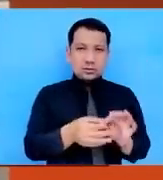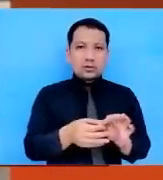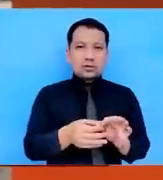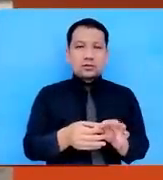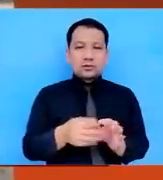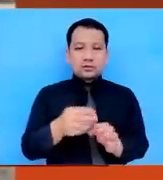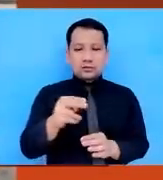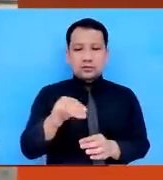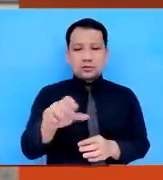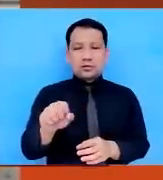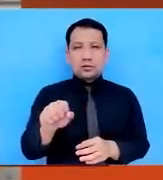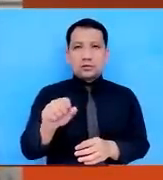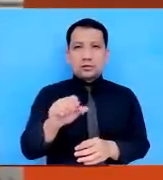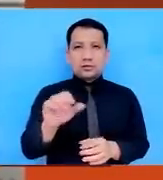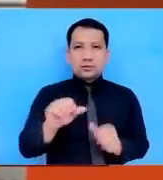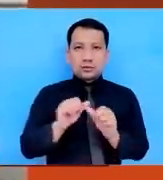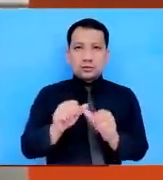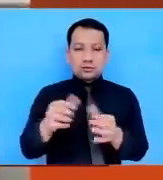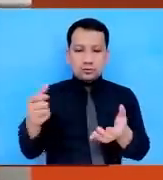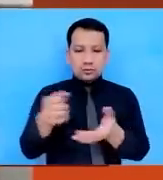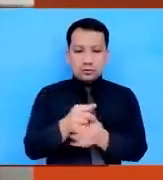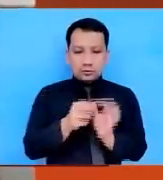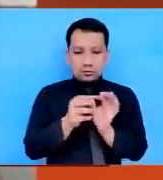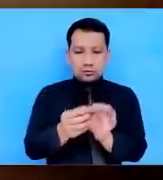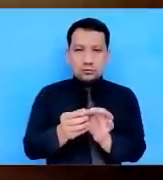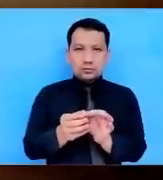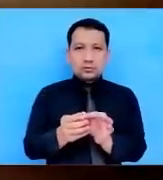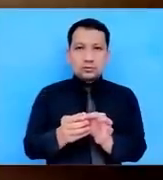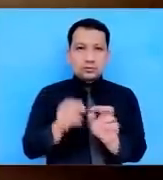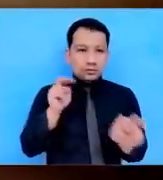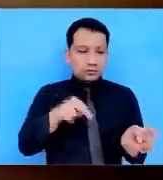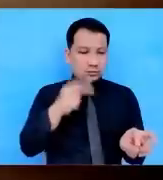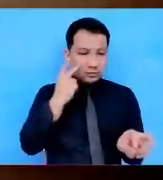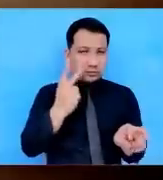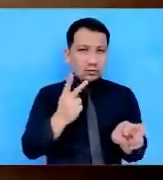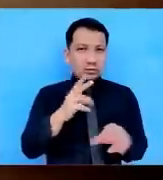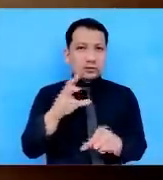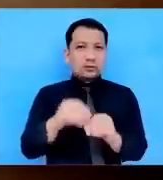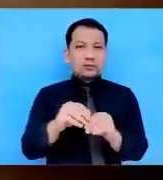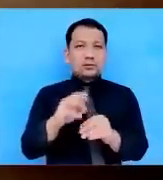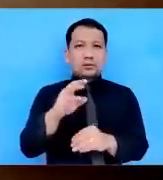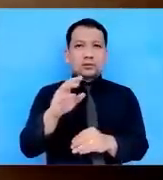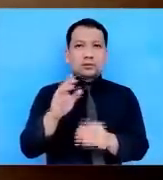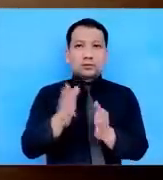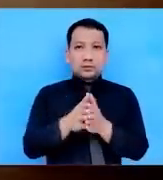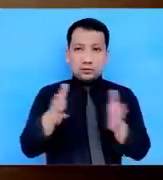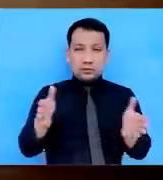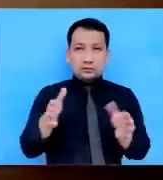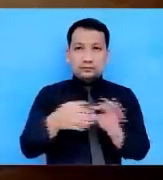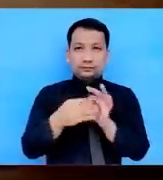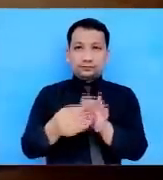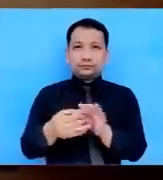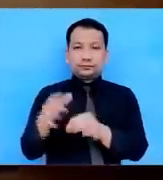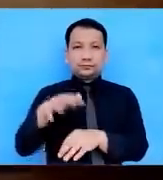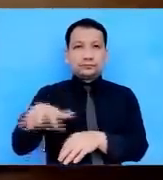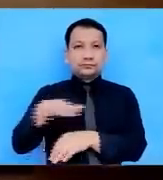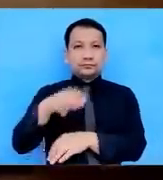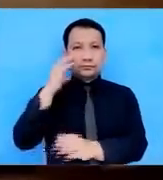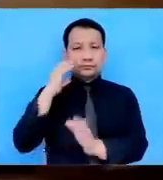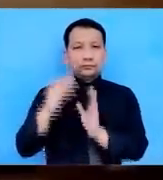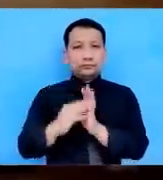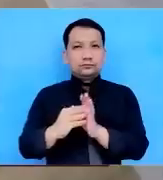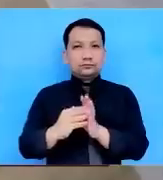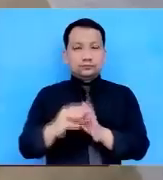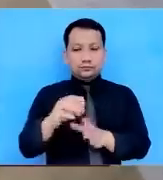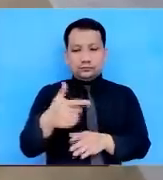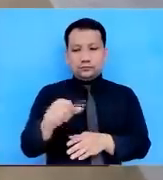Electona, nasamsam din ng mga otoridad ang satellite picture ng mapa ng bahay ni Governor Degamo at litrato ng gate sa compound kung